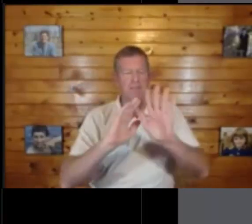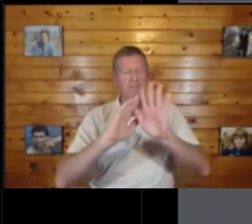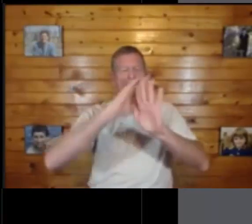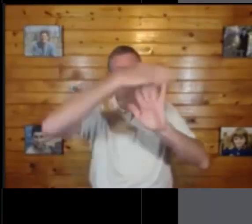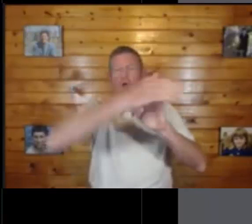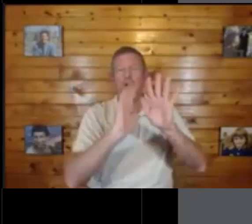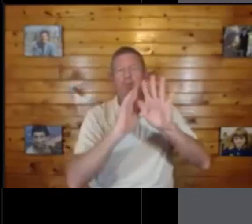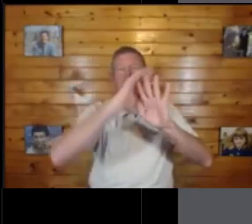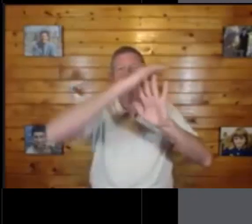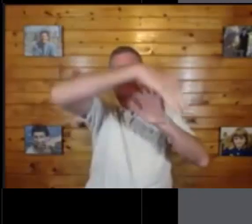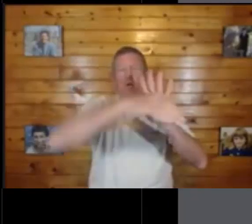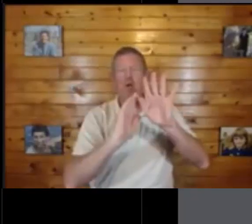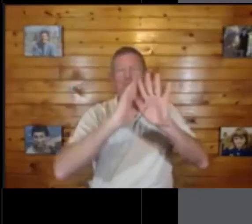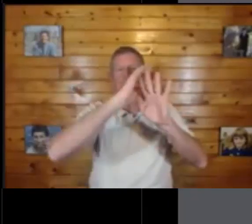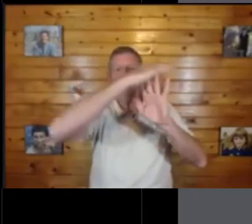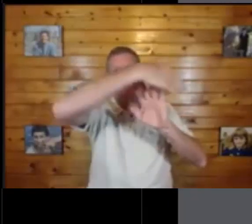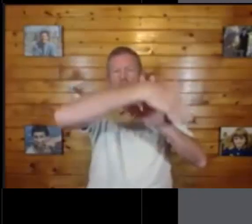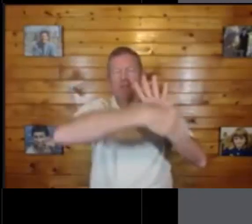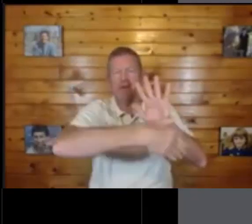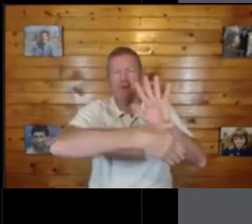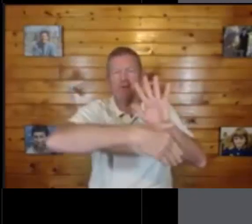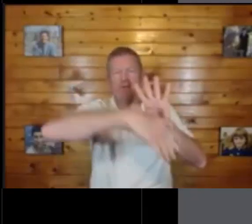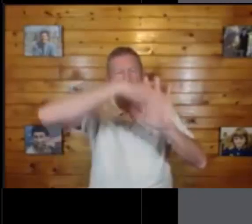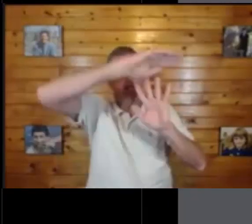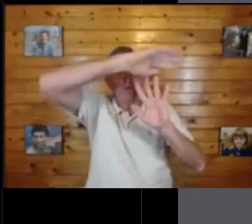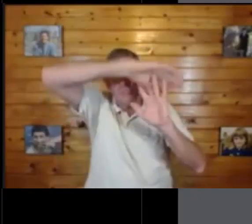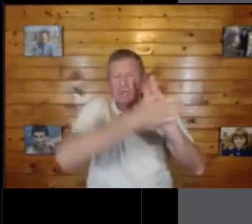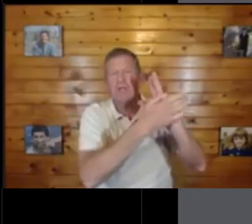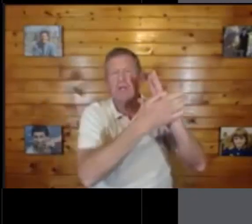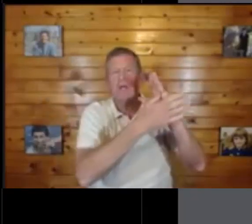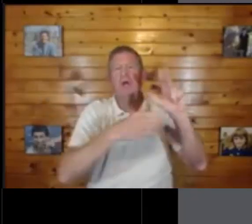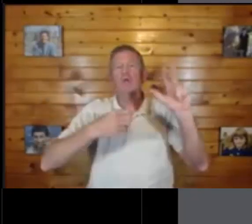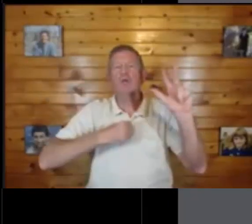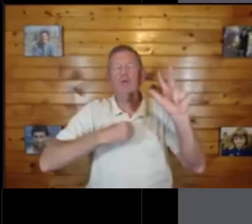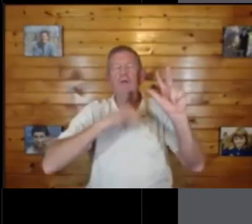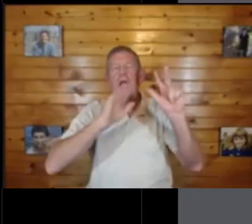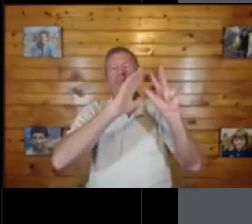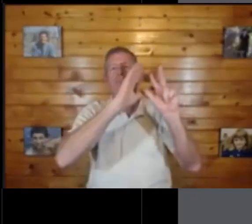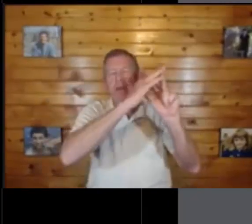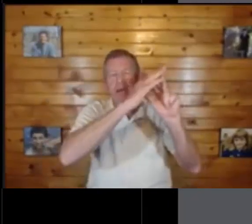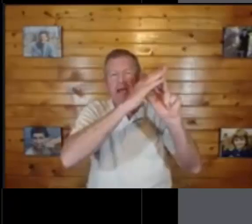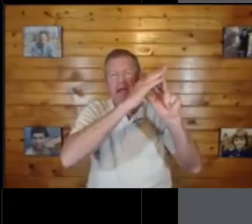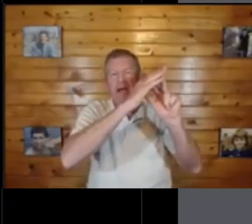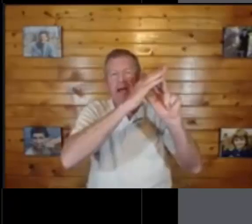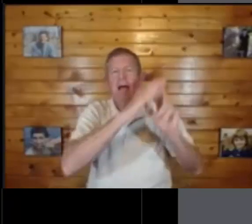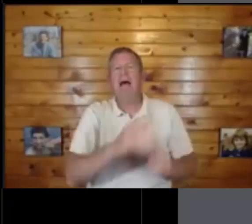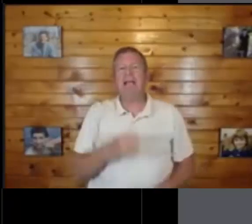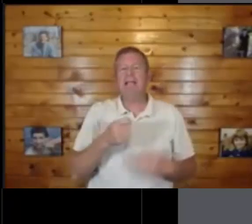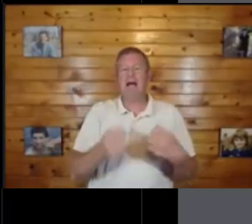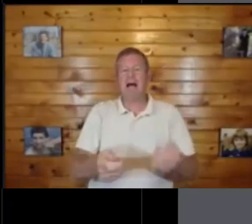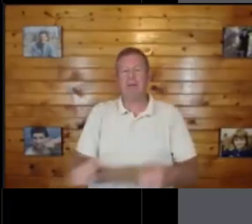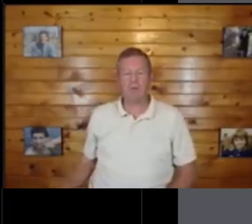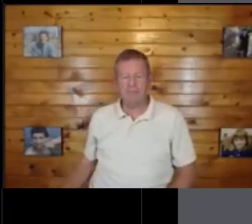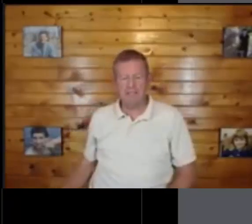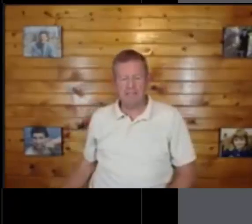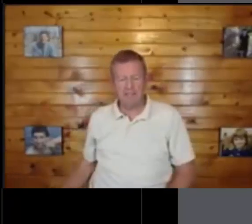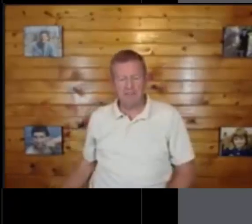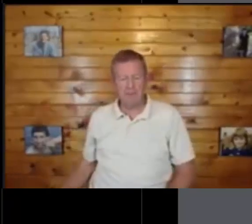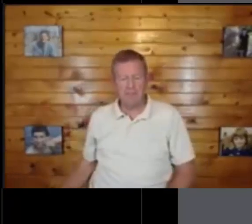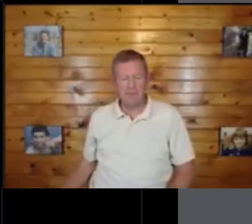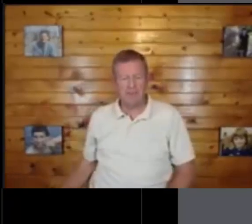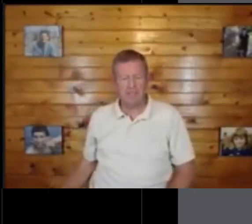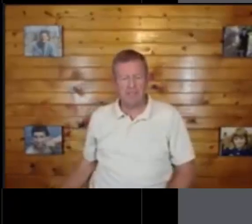c'est mettre, c'est le verbe en entier. Je mets la table. Ça,